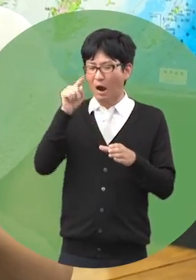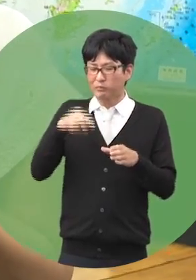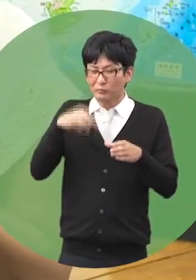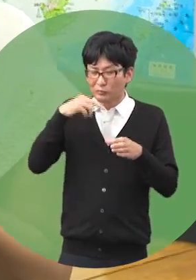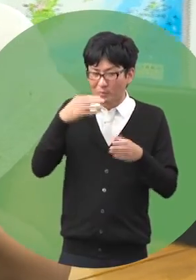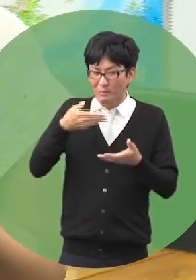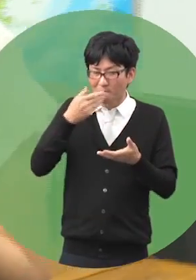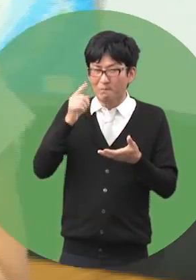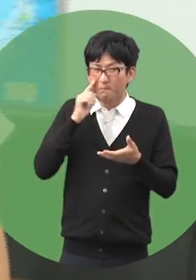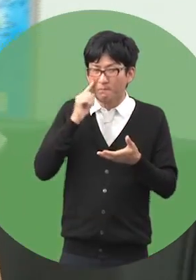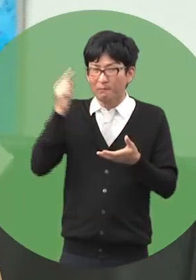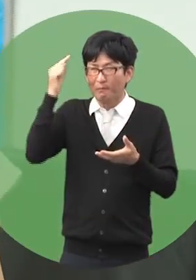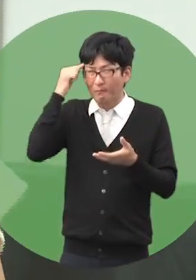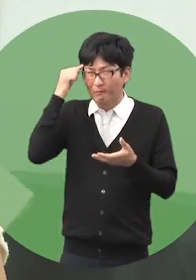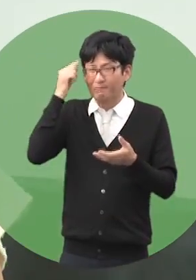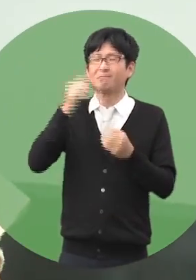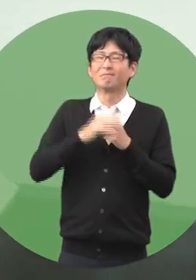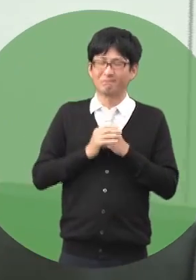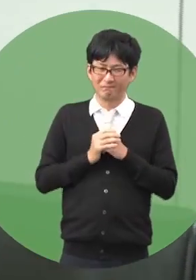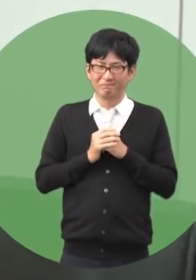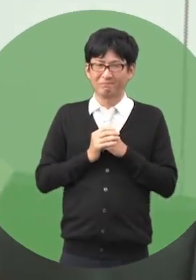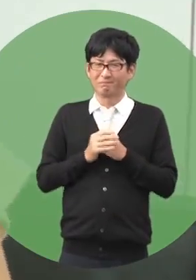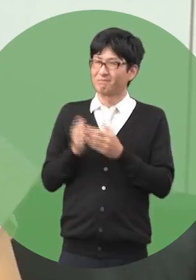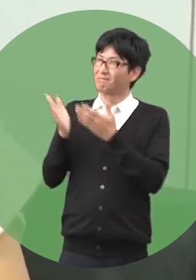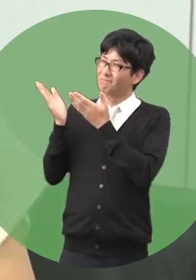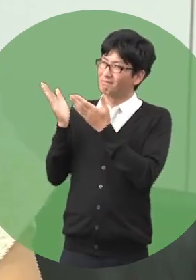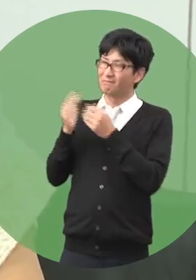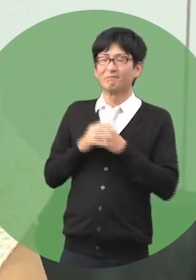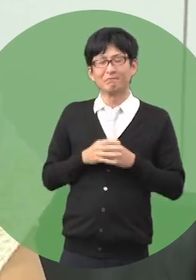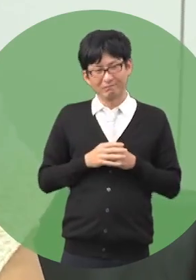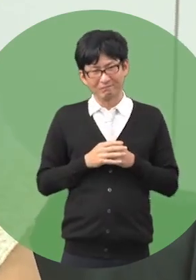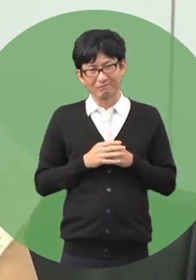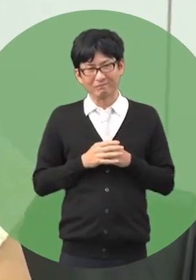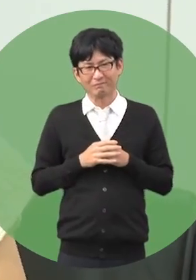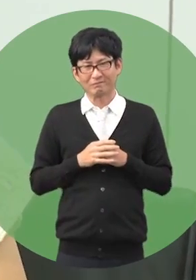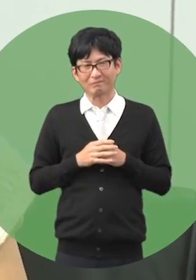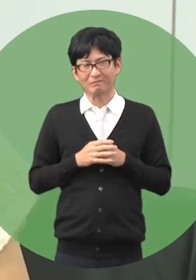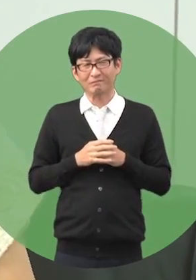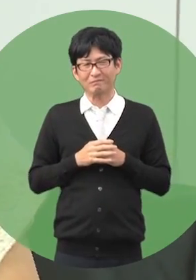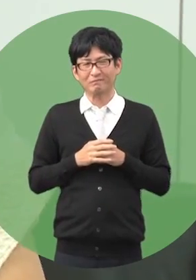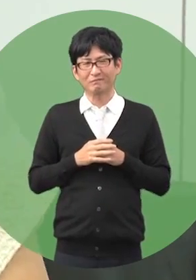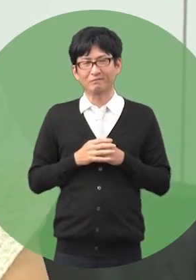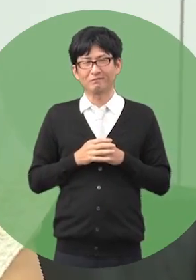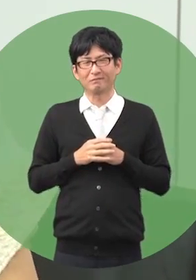。いただきます。麺は平麺ですよ。